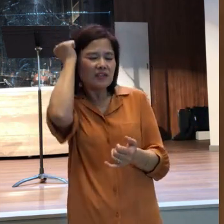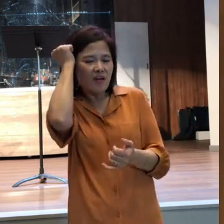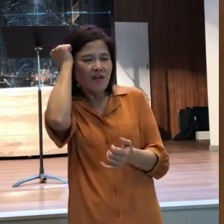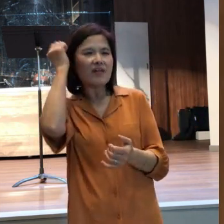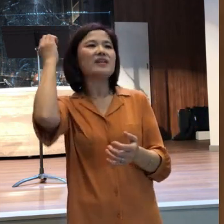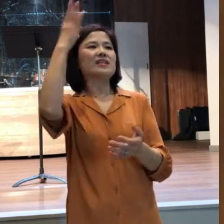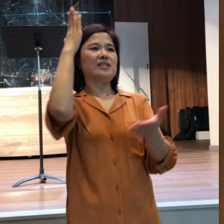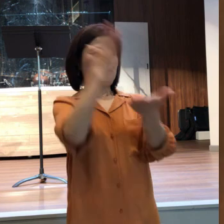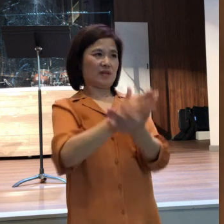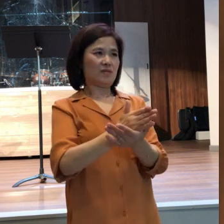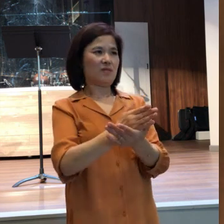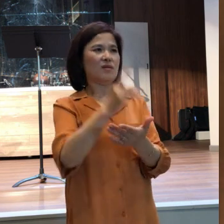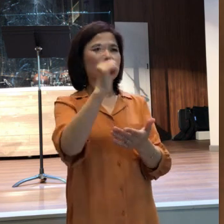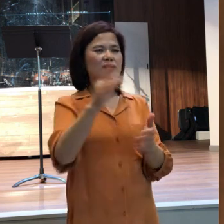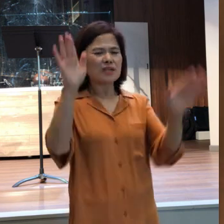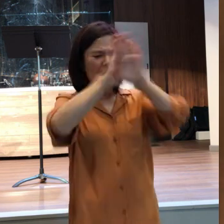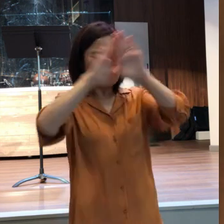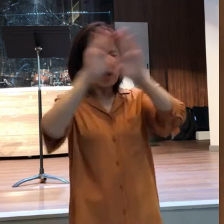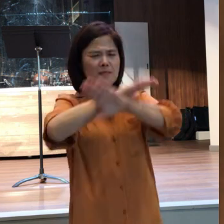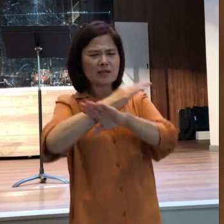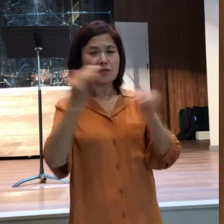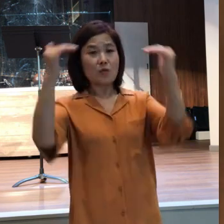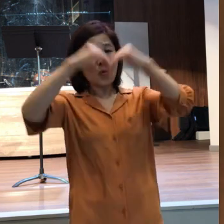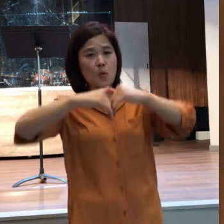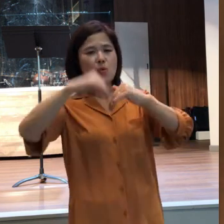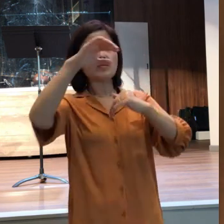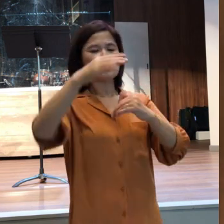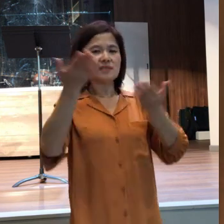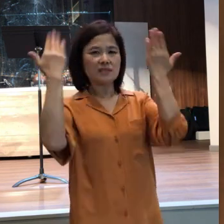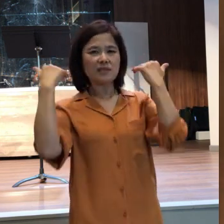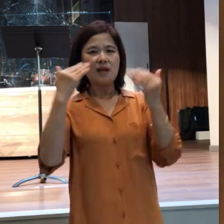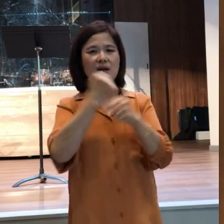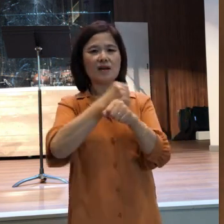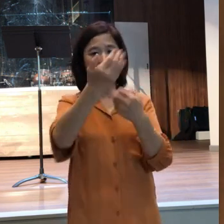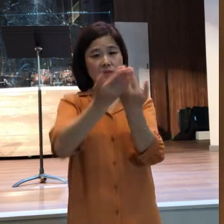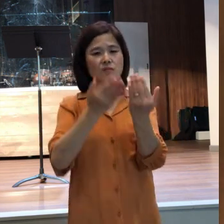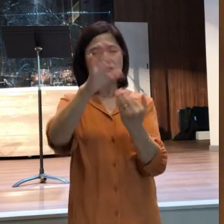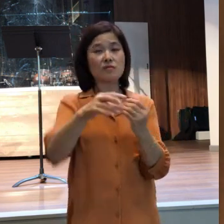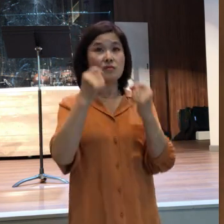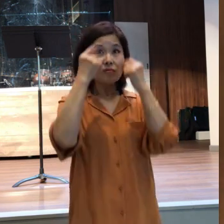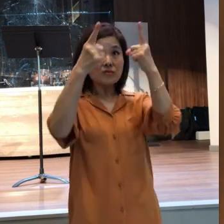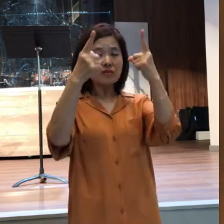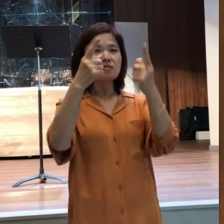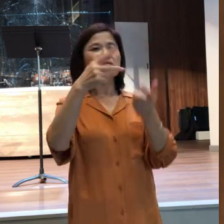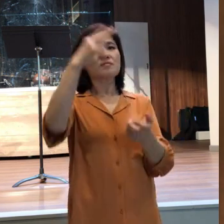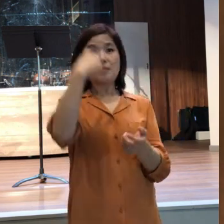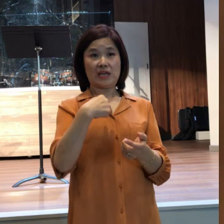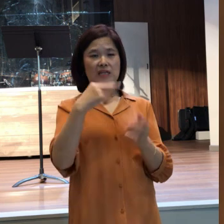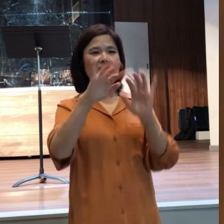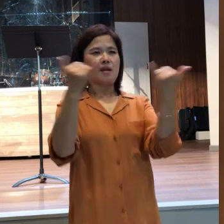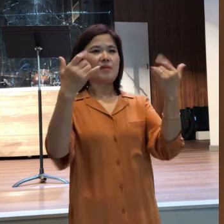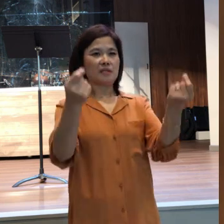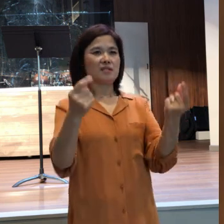마십시오. 그 캄캄한 계곡을 지나 실로암에서 두 눈을 뜬 주인공처럼